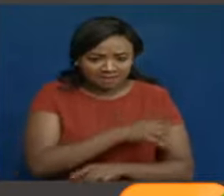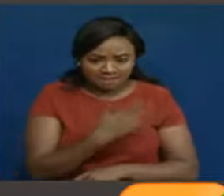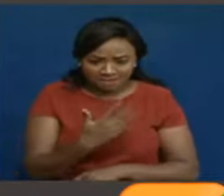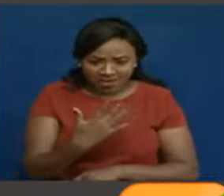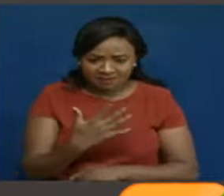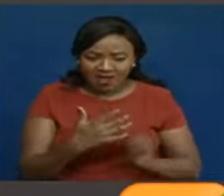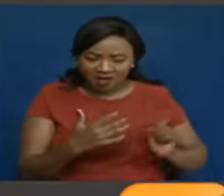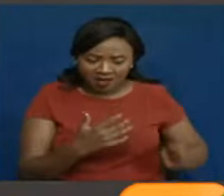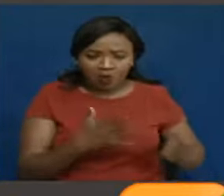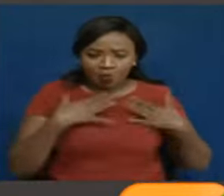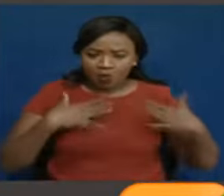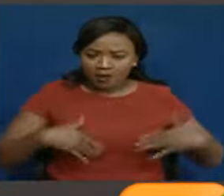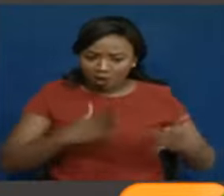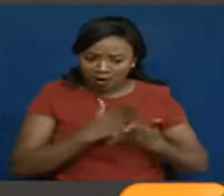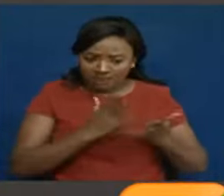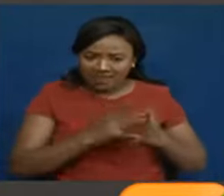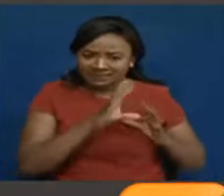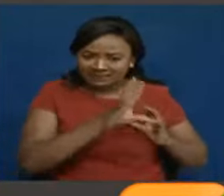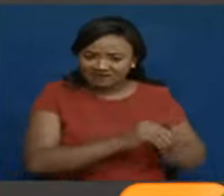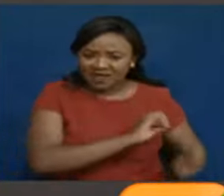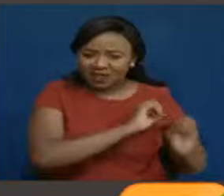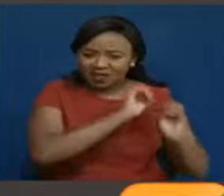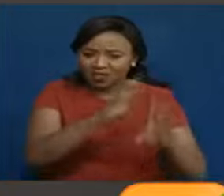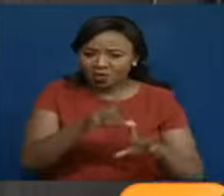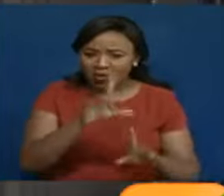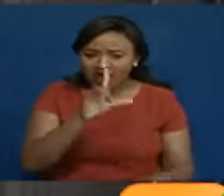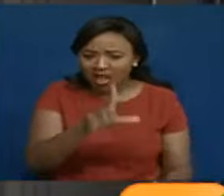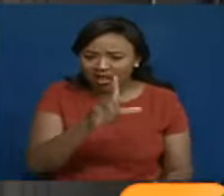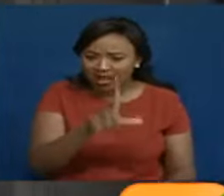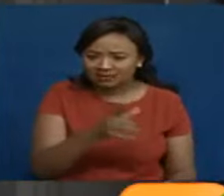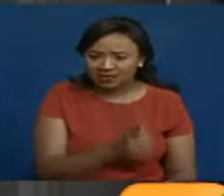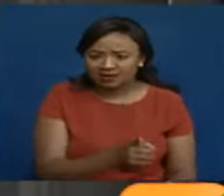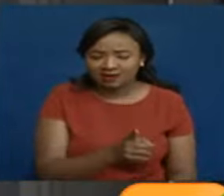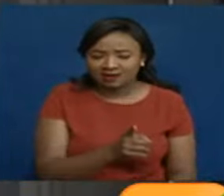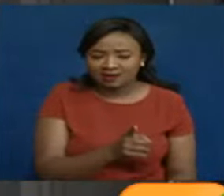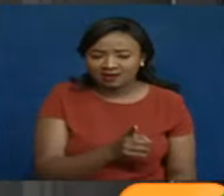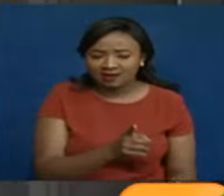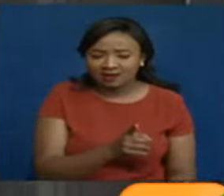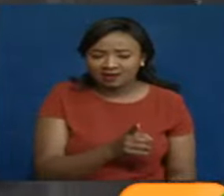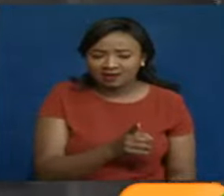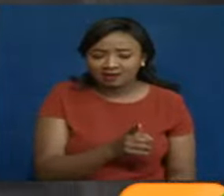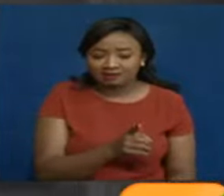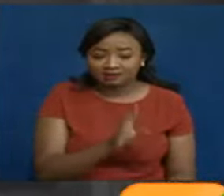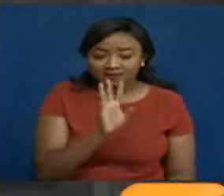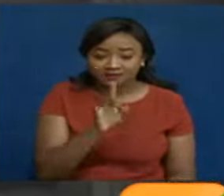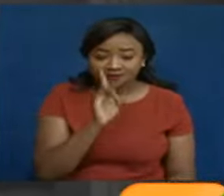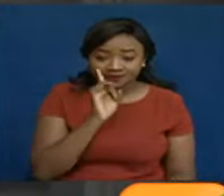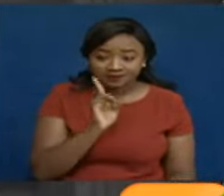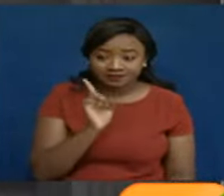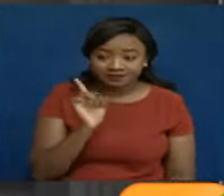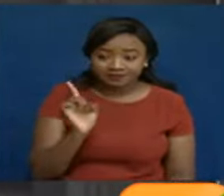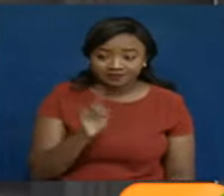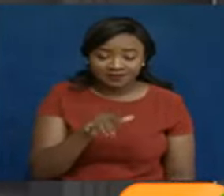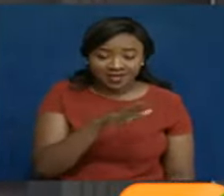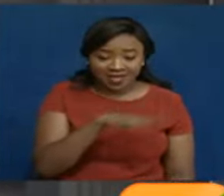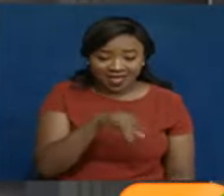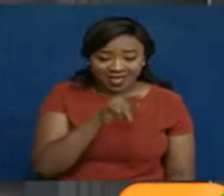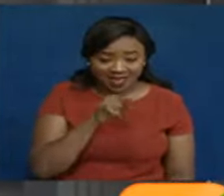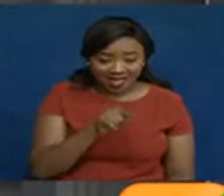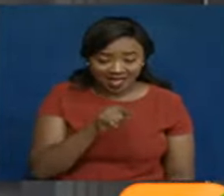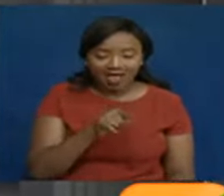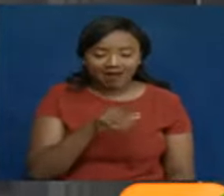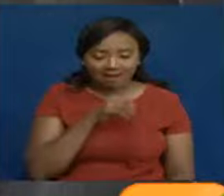vya mwili ilipatikana kwenye makaburi ya Langata. Ni katika chumba hichi ambapo mshukiwa alinakiliwa na kanda za